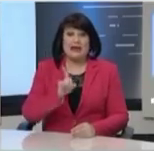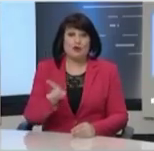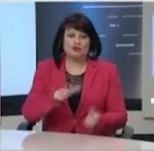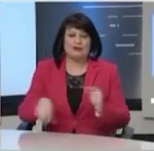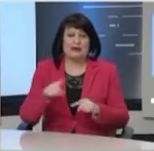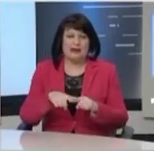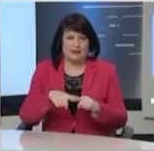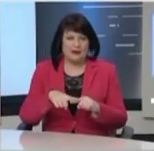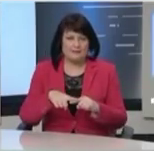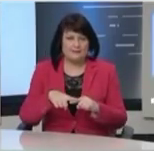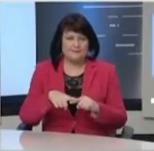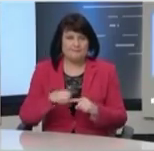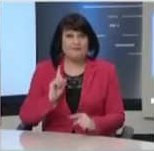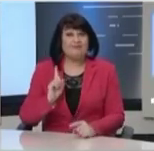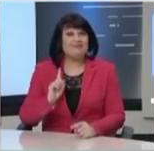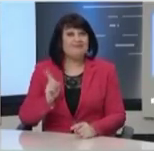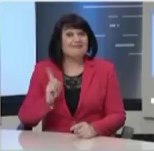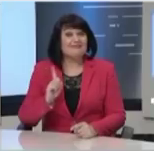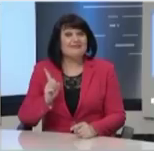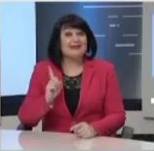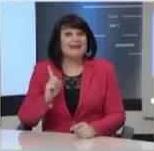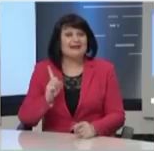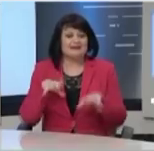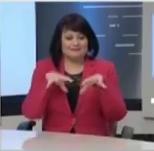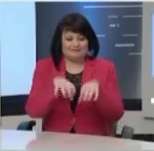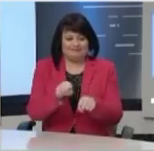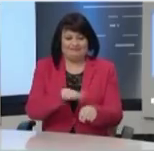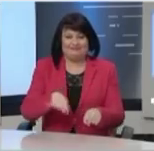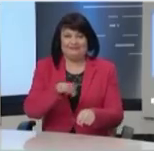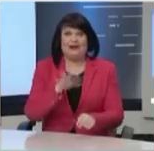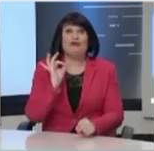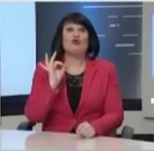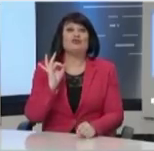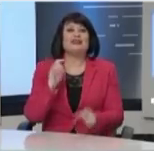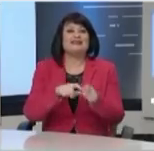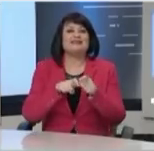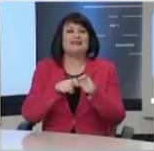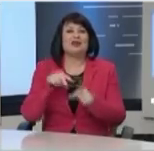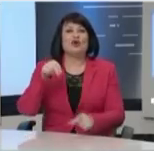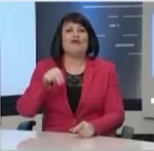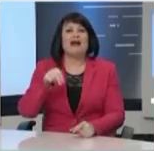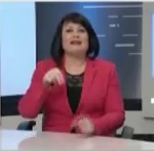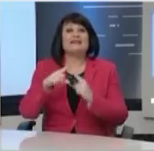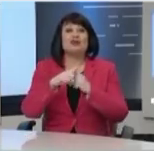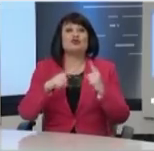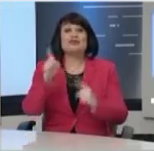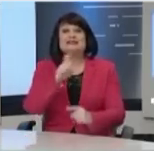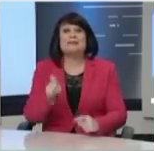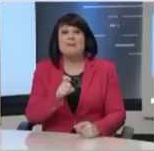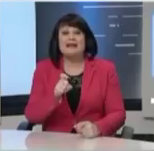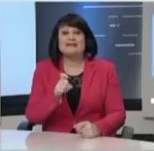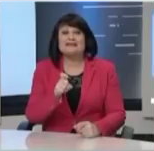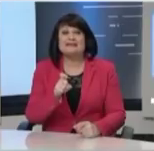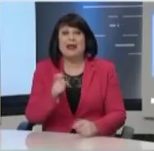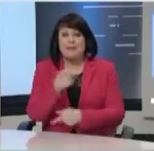χώρα δεν είναι πια τσιφλίκι. Ούτε του κυρίου Φρουζή, ούτε του κυρίου Χριστοφοράκου, ούτε